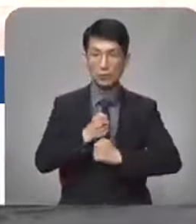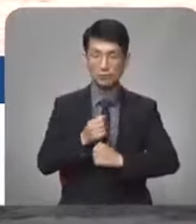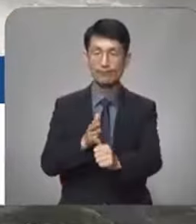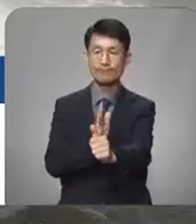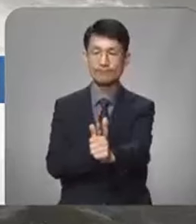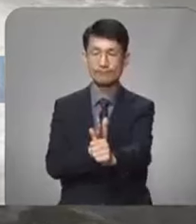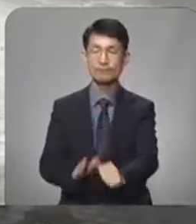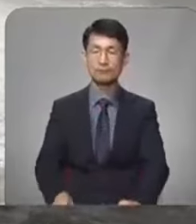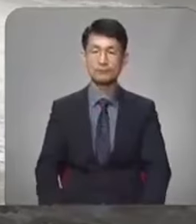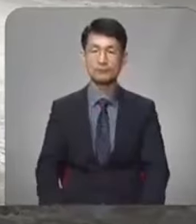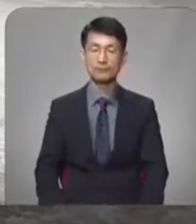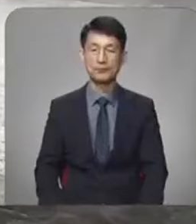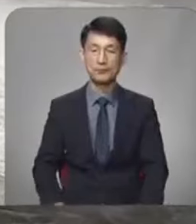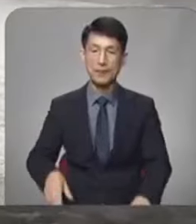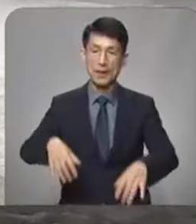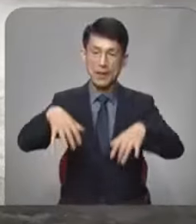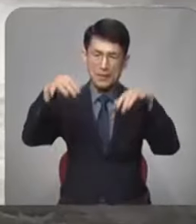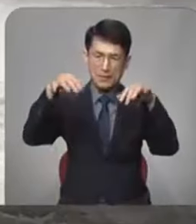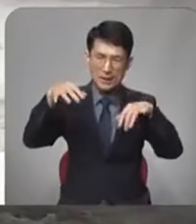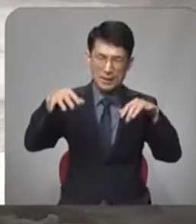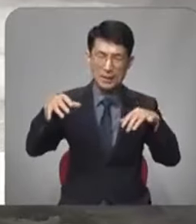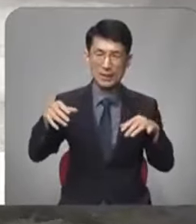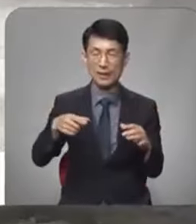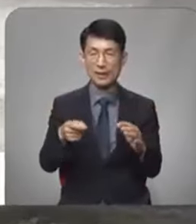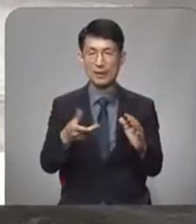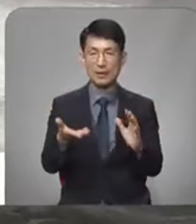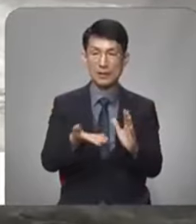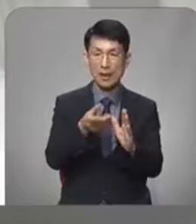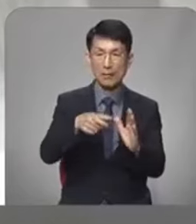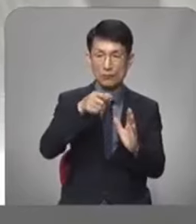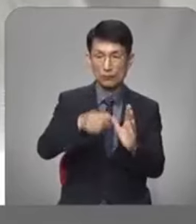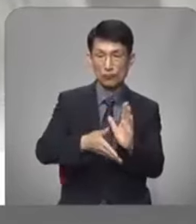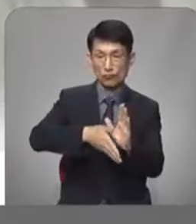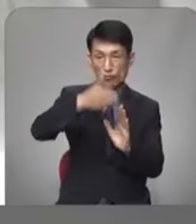바랍니다. 이처럼 비가 계속되면서 북한강 상류의